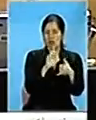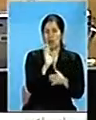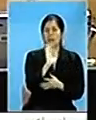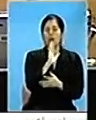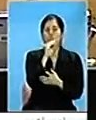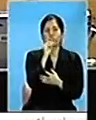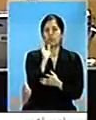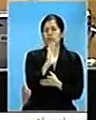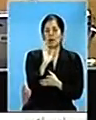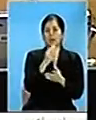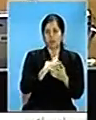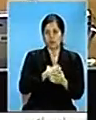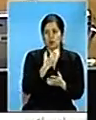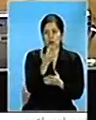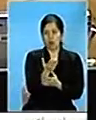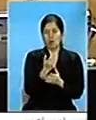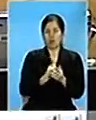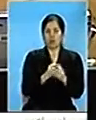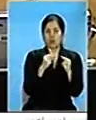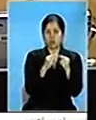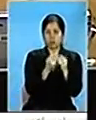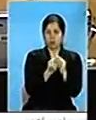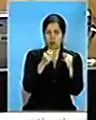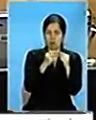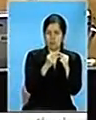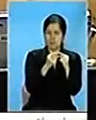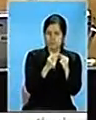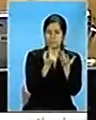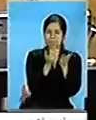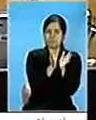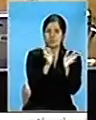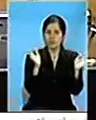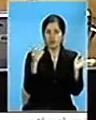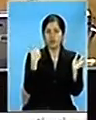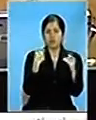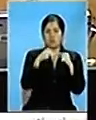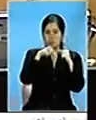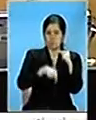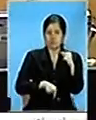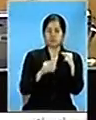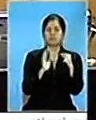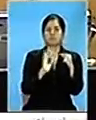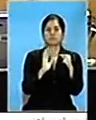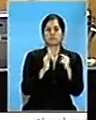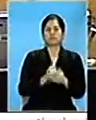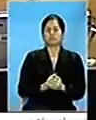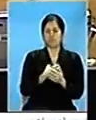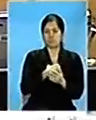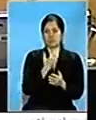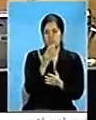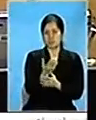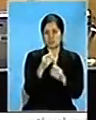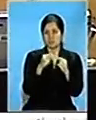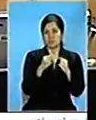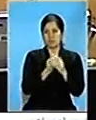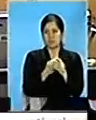ๆแต่ว่าถ้าท่านลงลึกเนี่ยผมเชื่อว่าท่านทั้งหลายที่มาคงจะตอบไม่ได้นะแต่เอากว้างๆเอาเป็นประเด็นหลัก